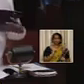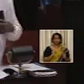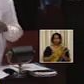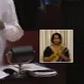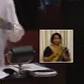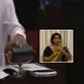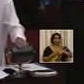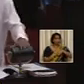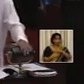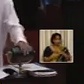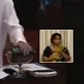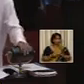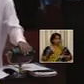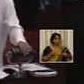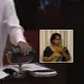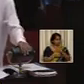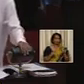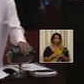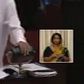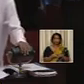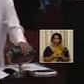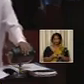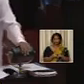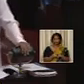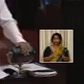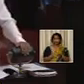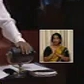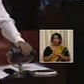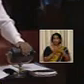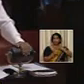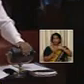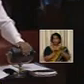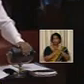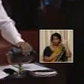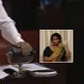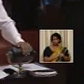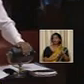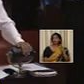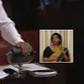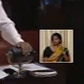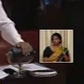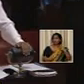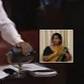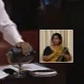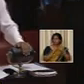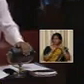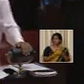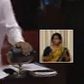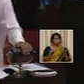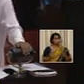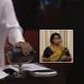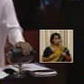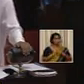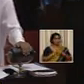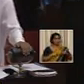පෝර ගනුදෙනුව හරහත් ඒ වගේම නයිට්‍රජන් දියර පොහොර ගනුදෙනුව හරහත් මේ රටට මේ වගේ අලාභයක් සිදු